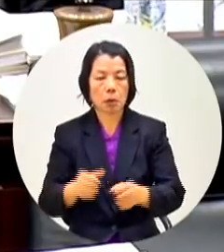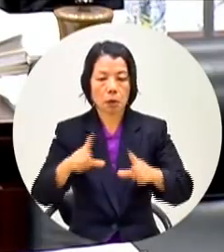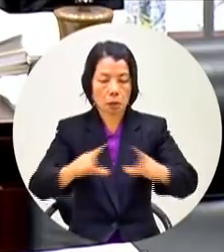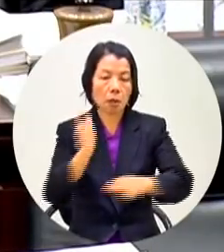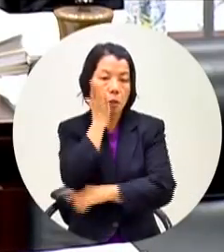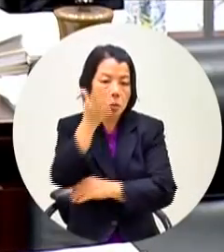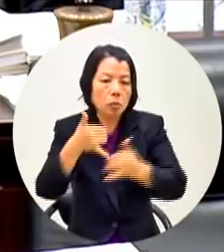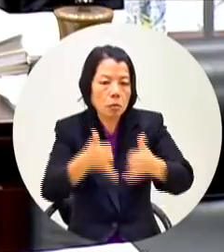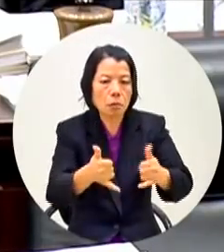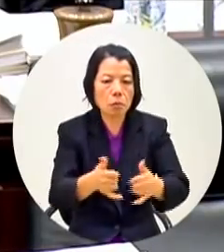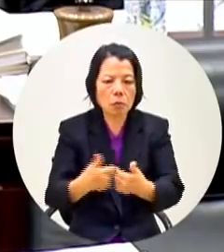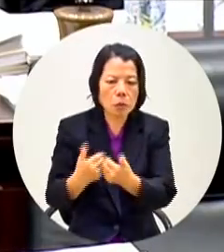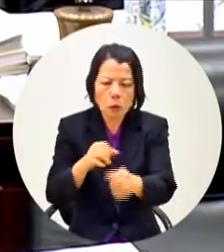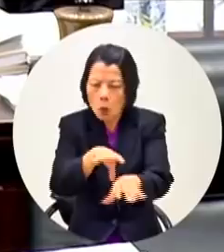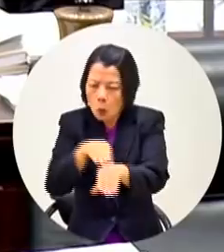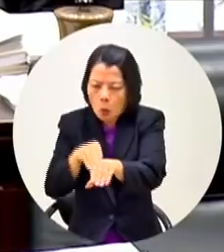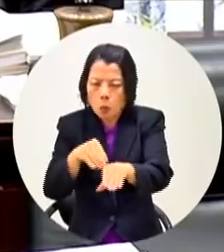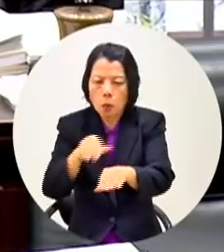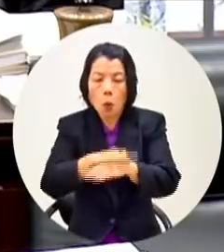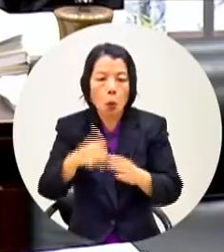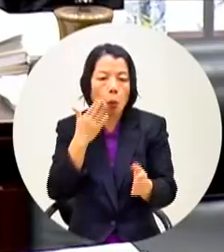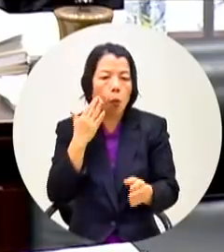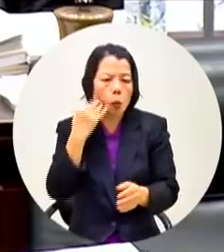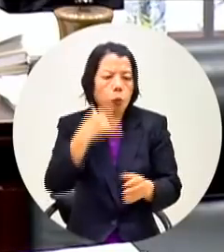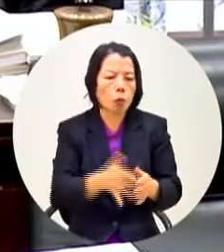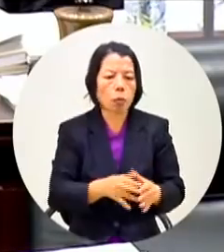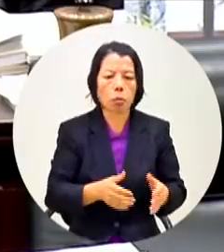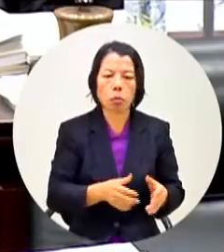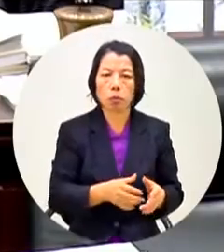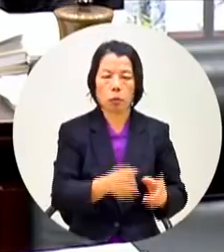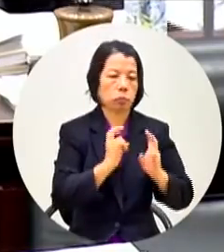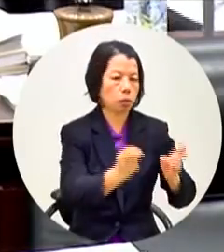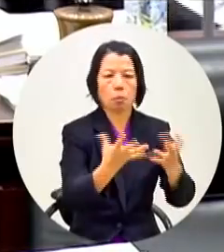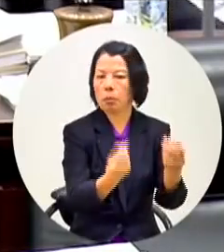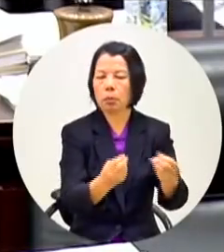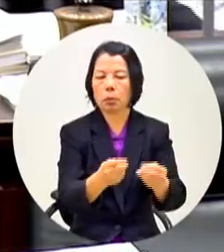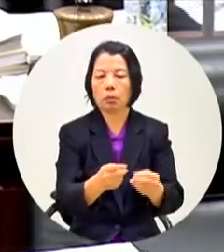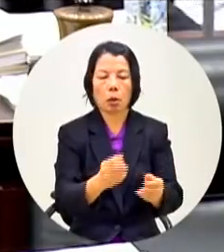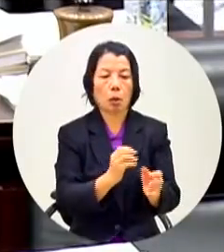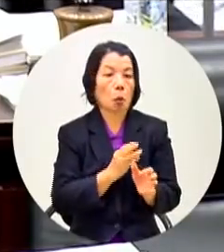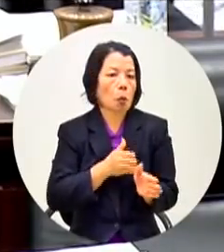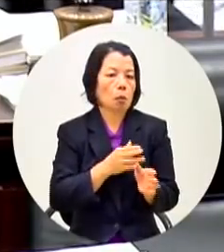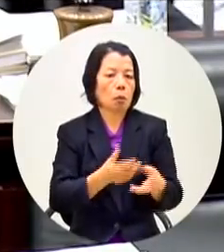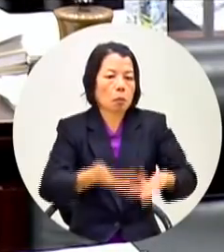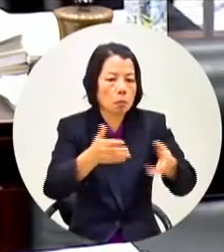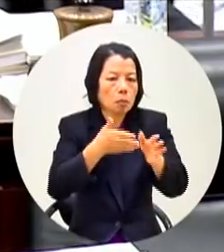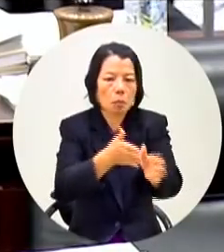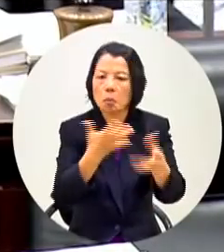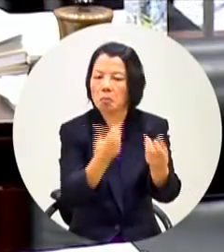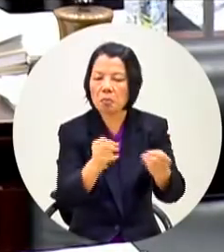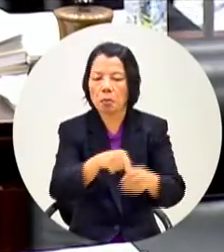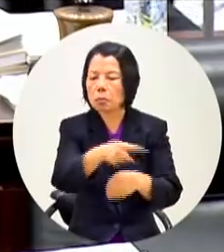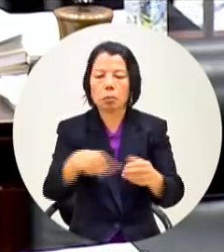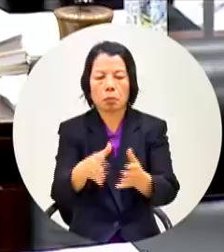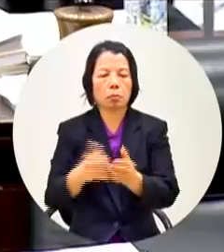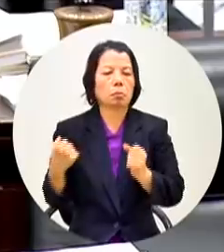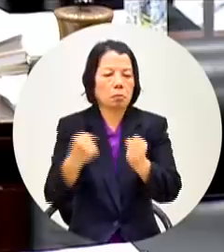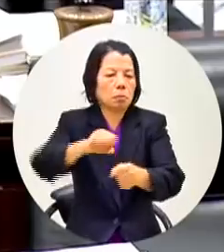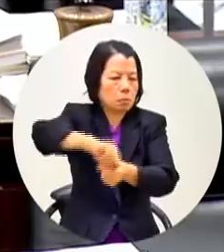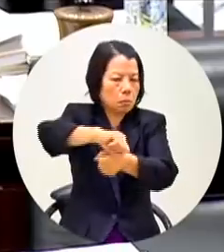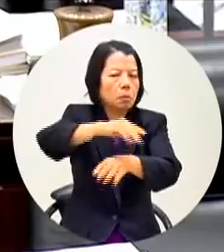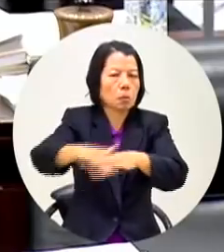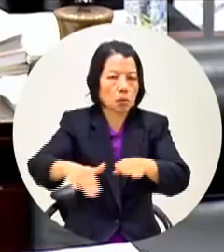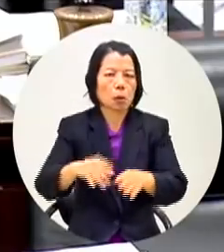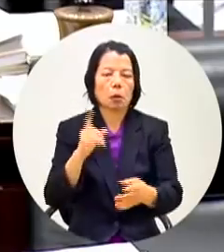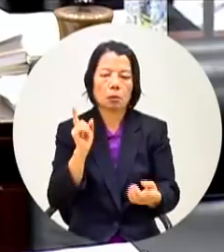啊。那员工使用的比例更高，异想天地自己说他会有四成的员工会去使用这个东西，这是白纸黑字